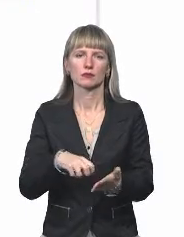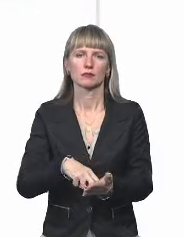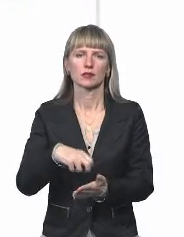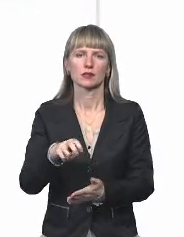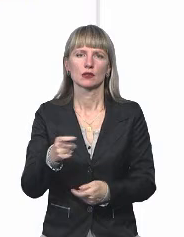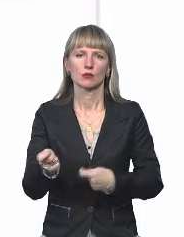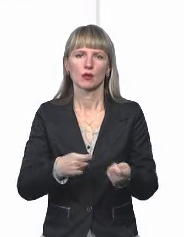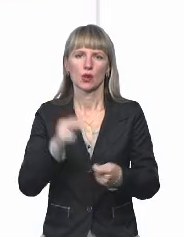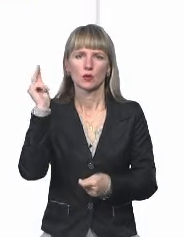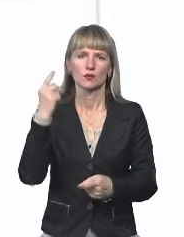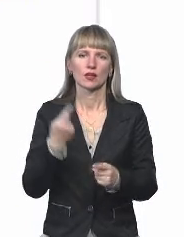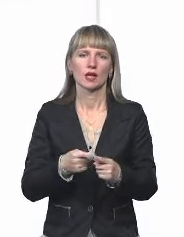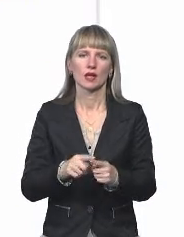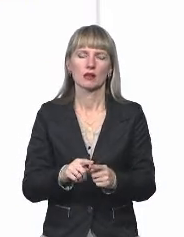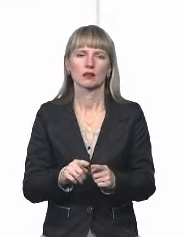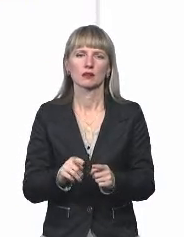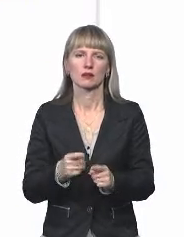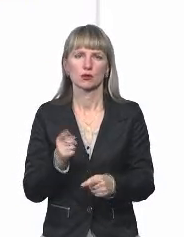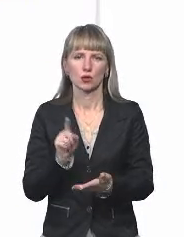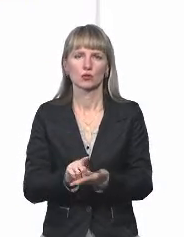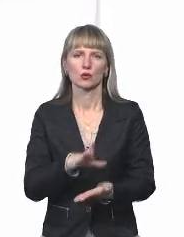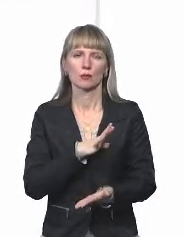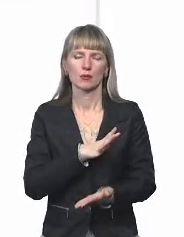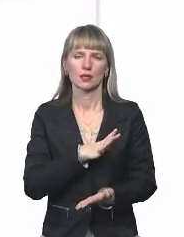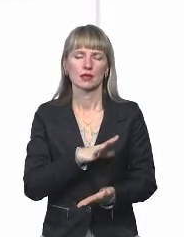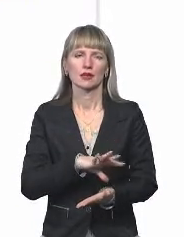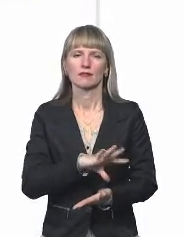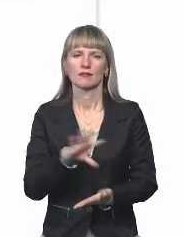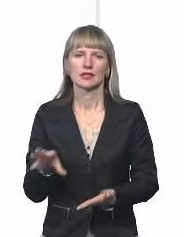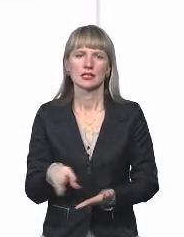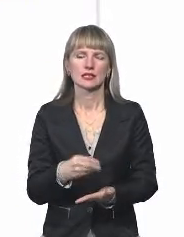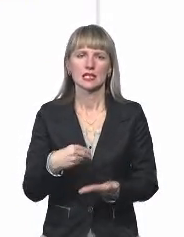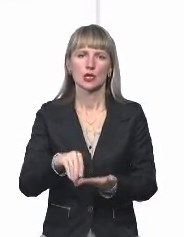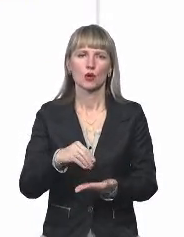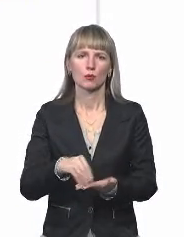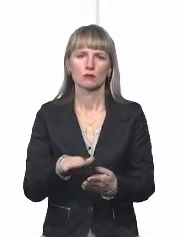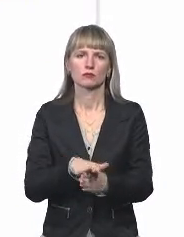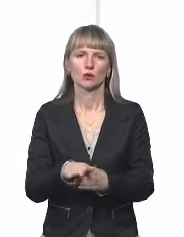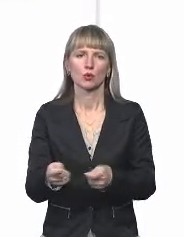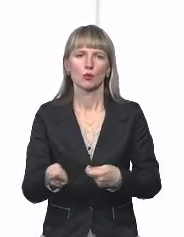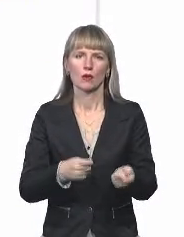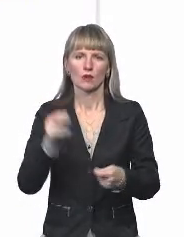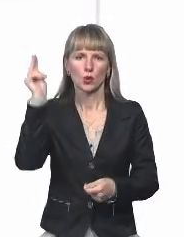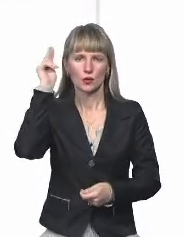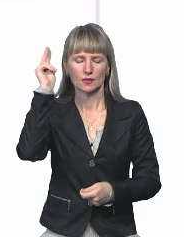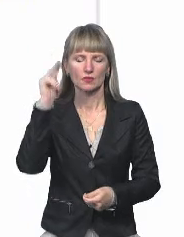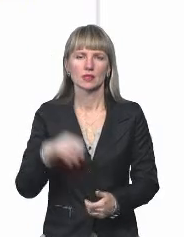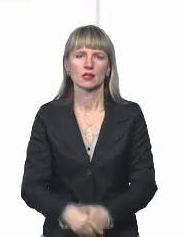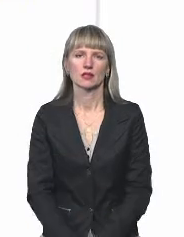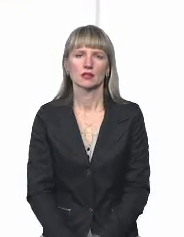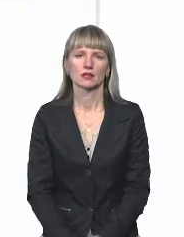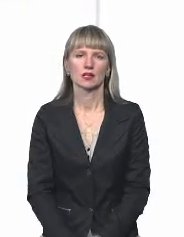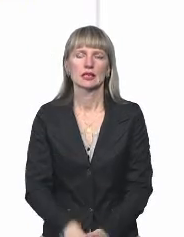лист-запит управління освіти, це в ідеалі. Майже всі закупівлі здійснює управління освіти. Вона